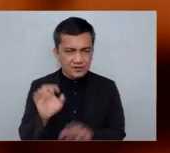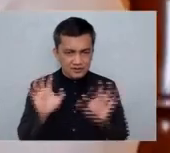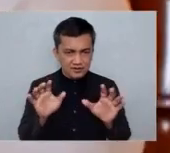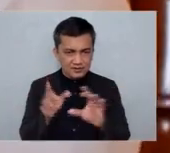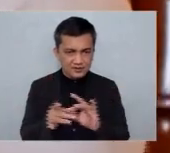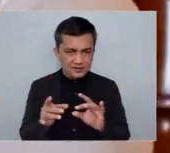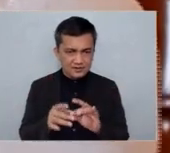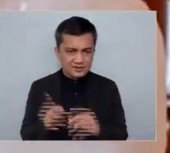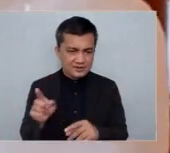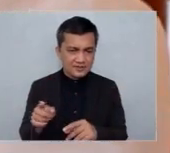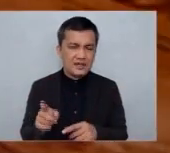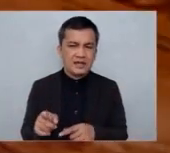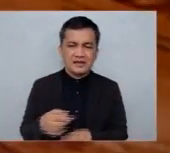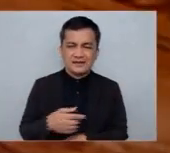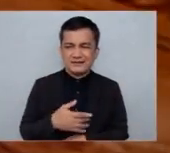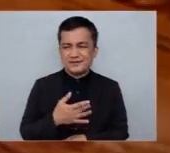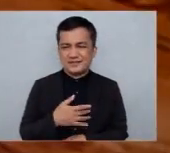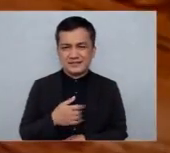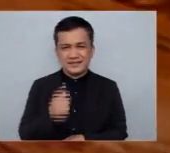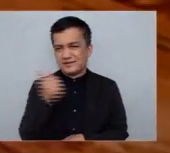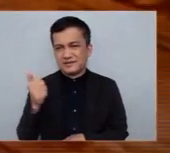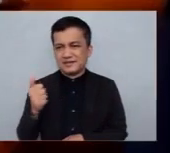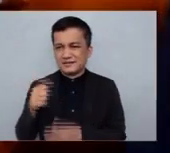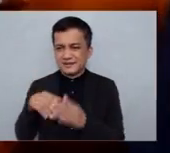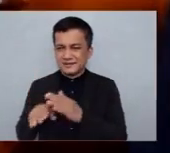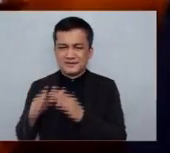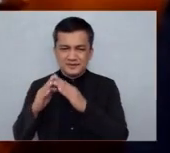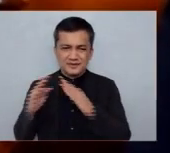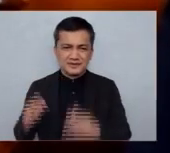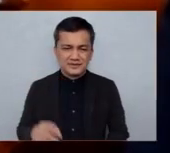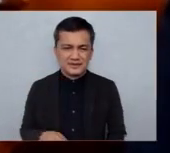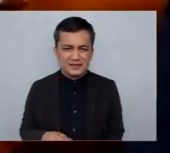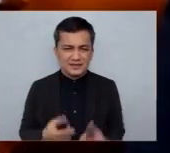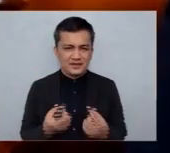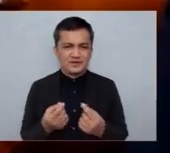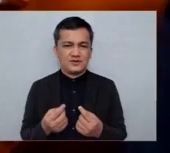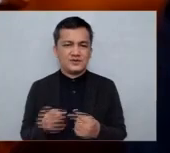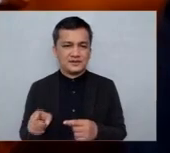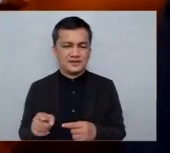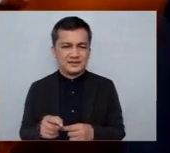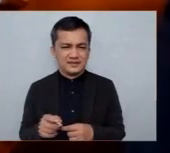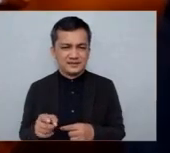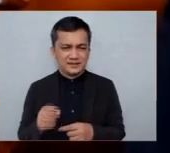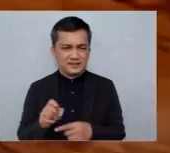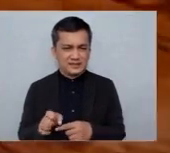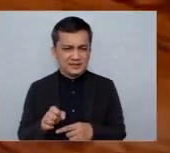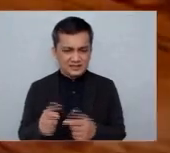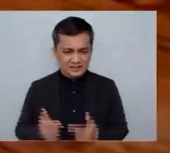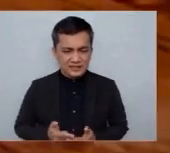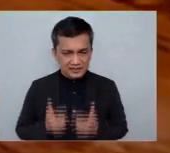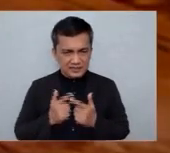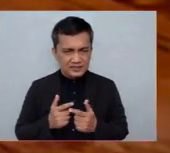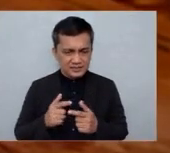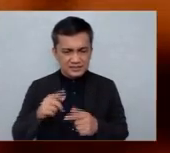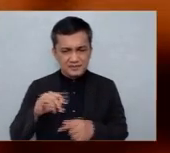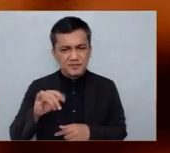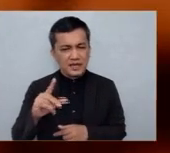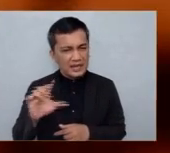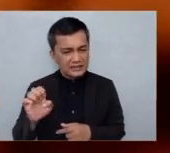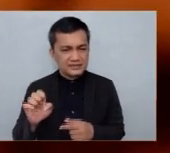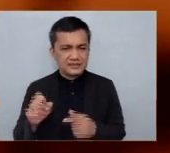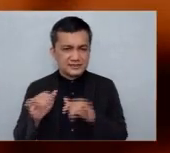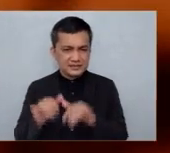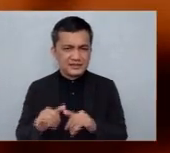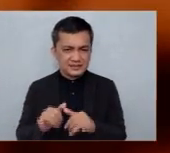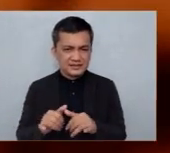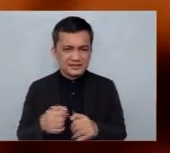parang sa iba na lang yata siya titira. Ano ba if we had ended up living here in the palace? My God. Kuha